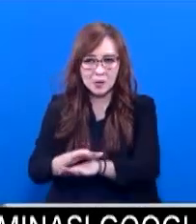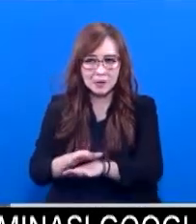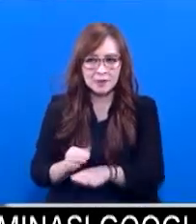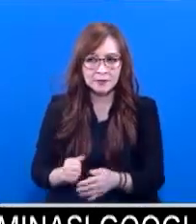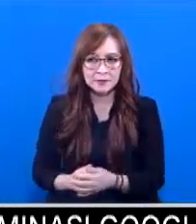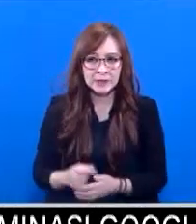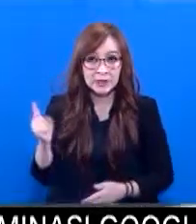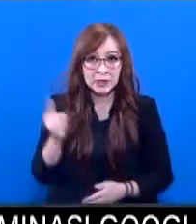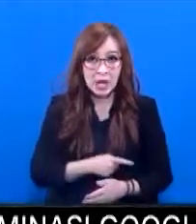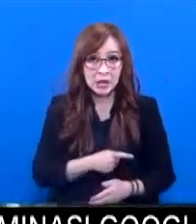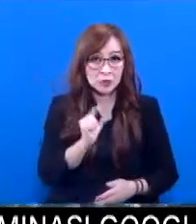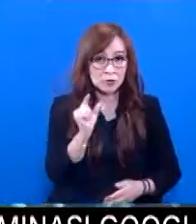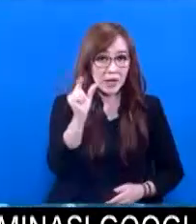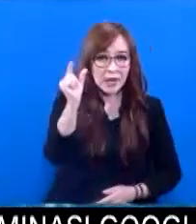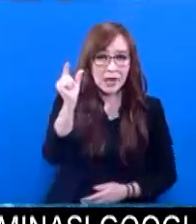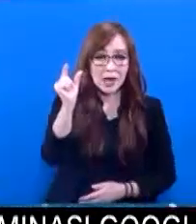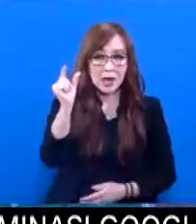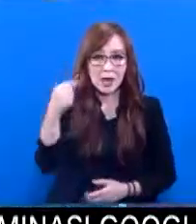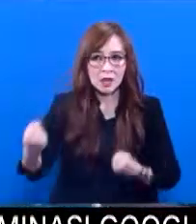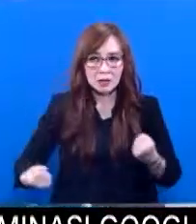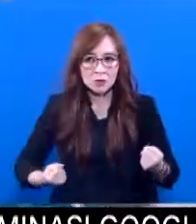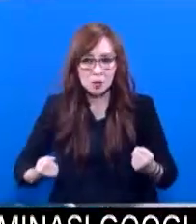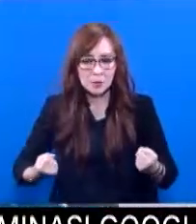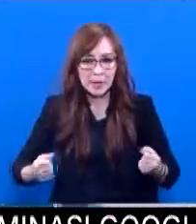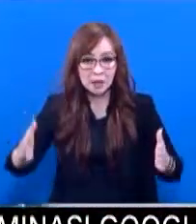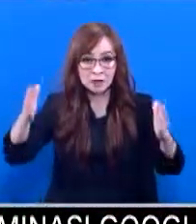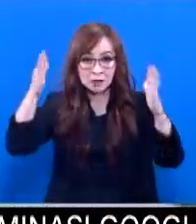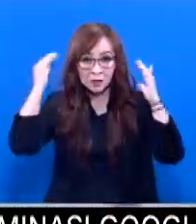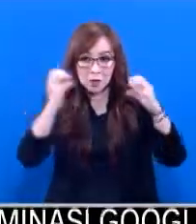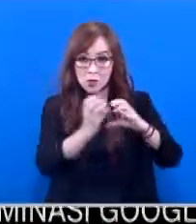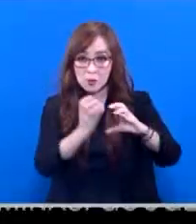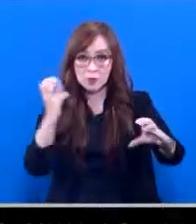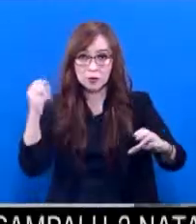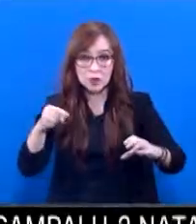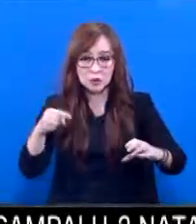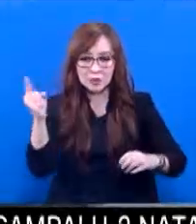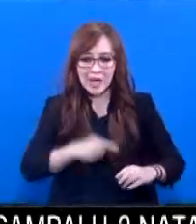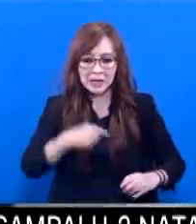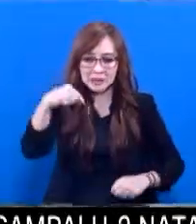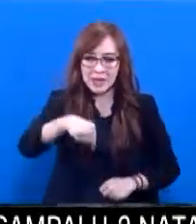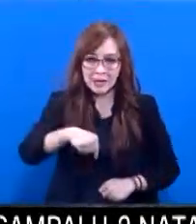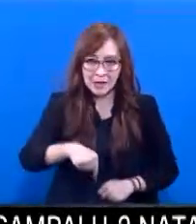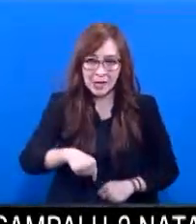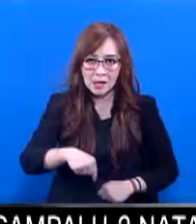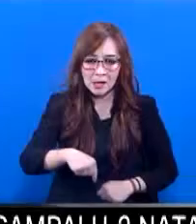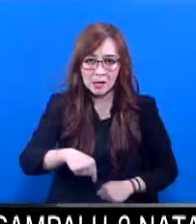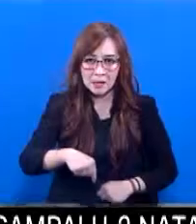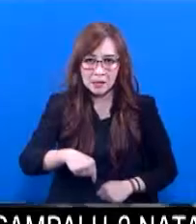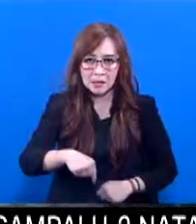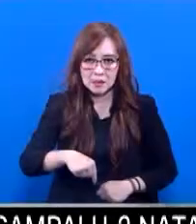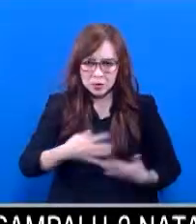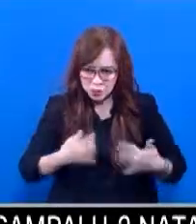dari arah utara, terus mobil kontainer yang Fuso itu dari arah selatan. Mobil yang Fuso itu